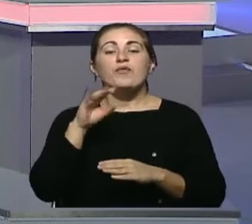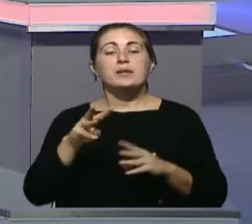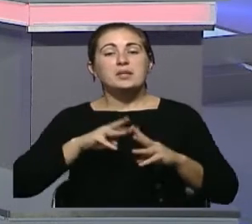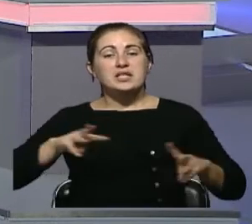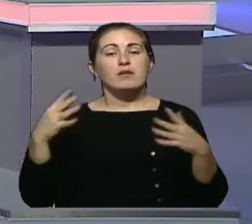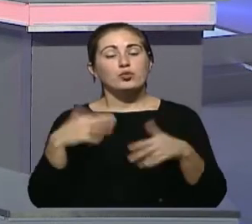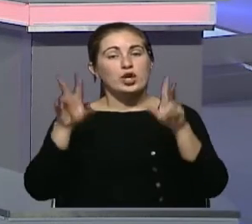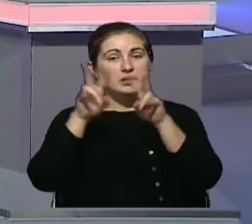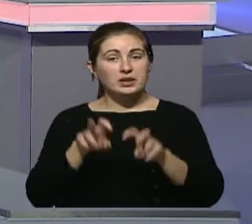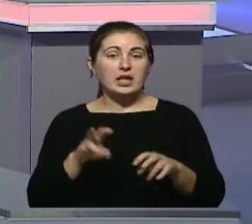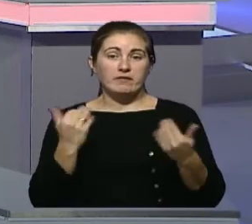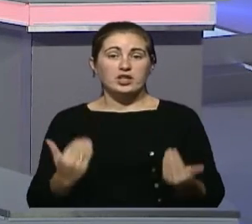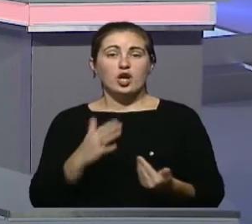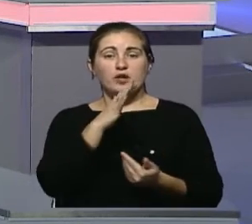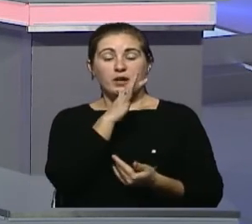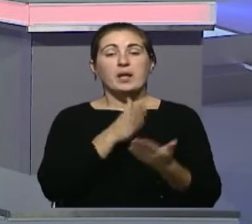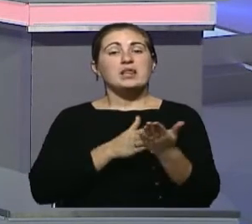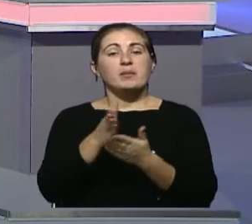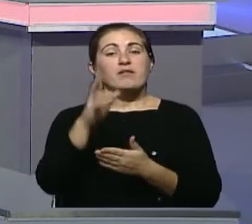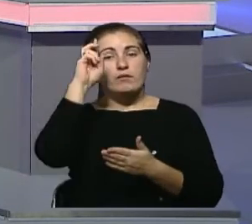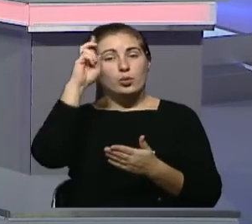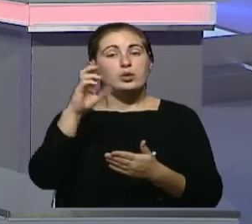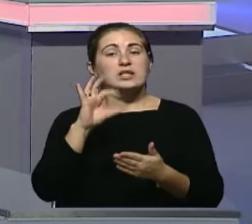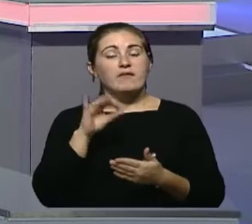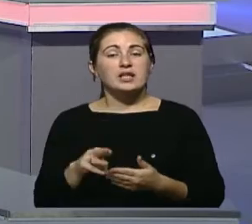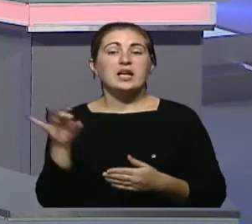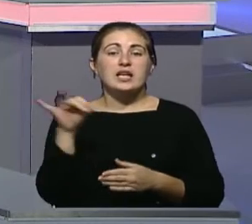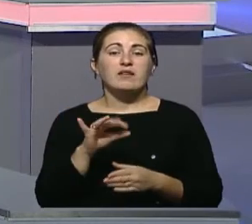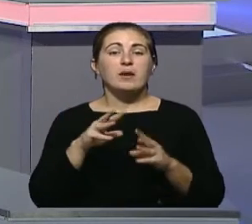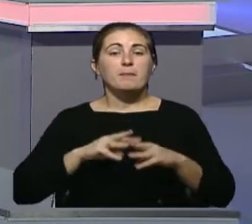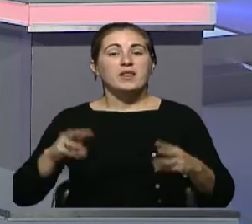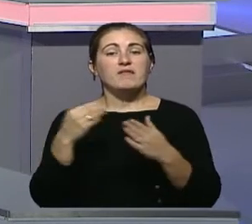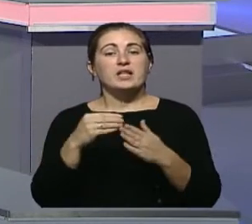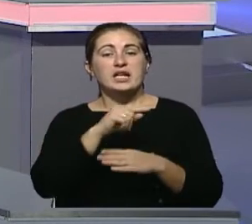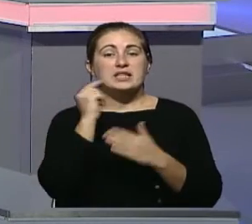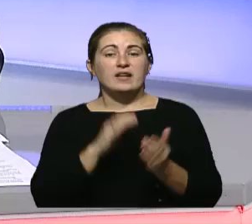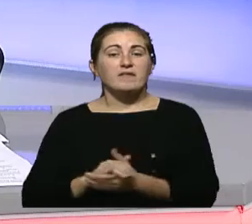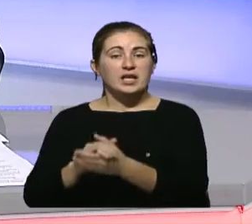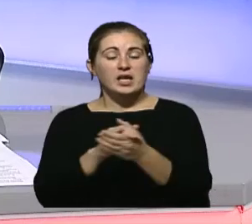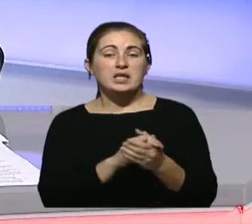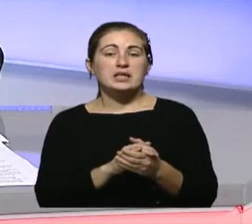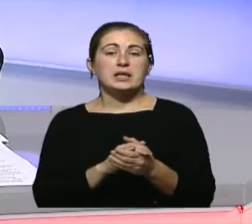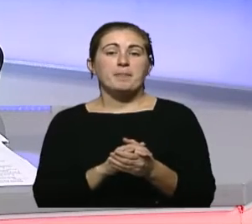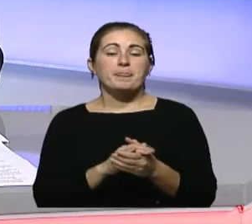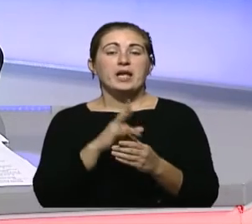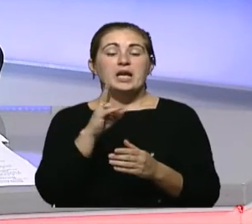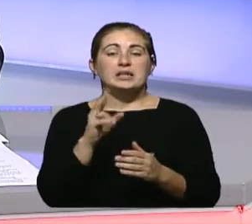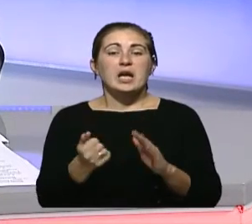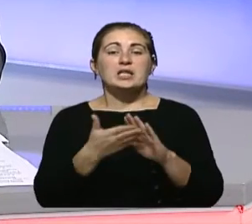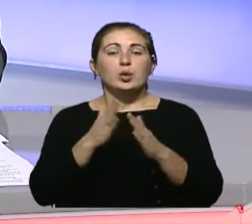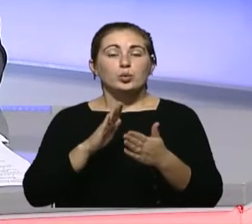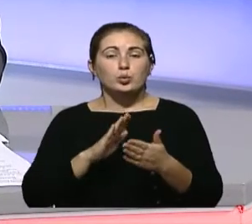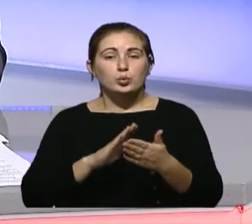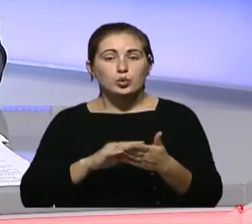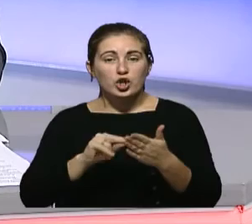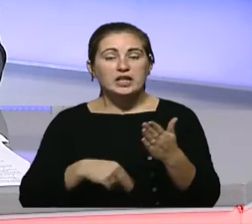рассмотрели, и в настоящее время он направлен в Госсовет, и в Минфин Российской Федерации на заключение,